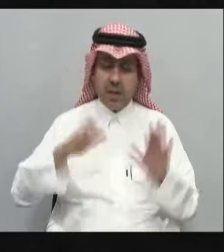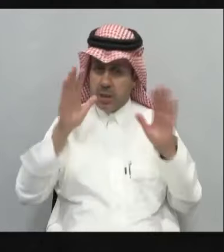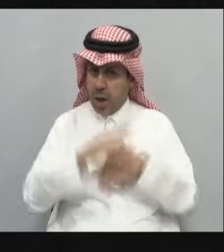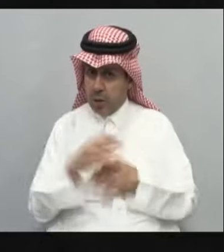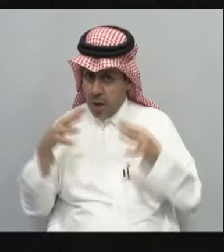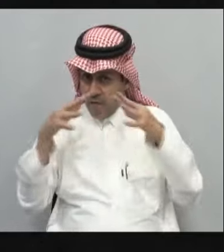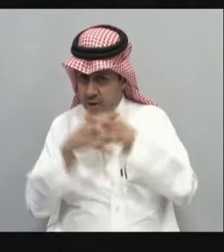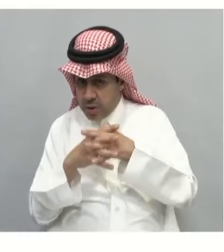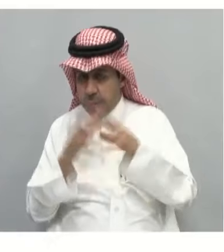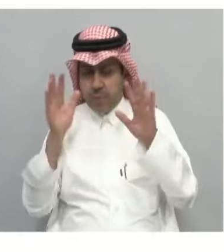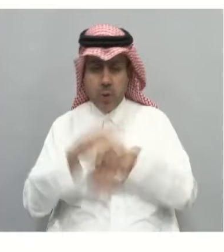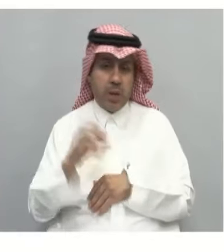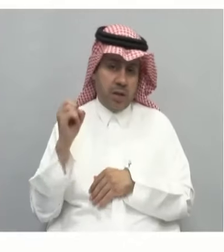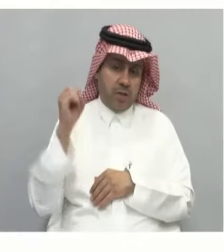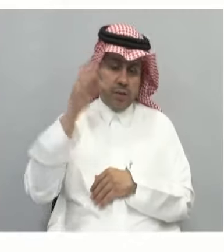وصلاه